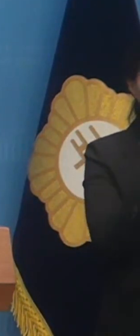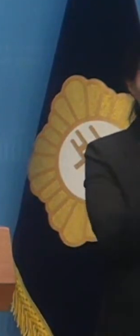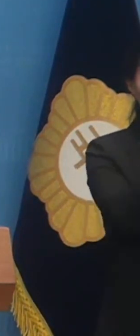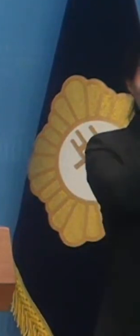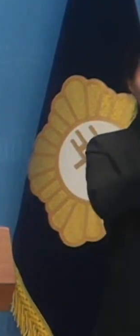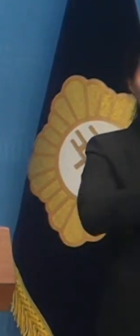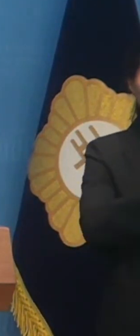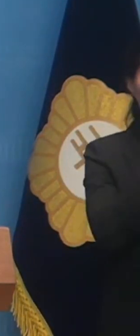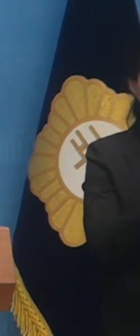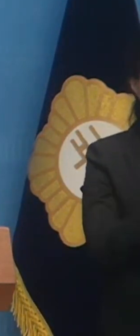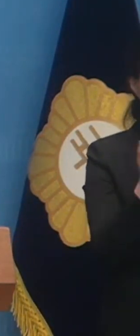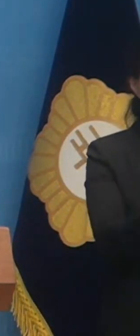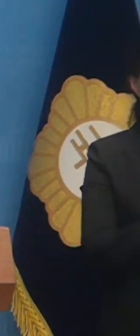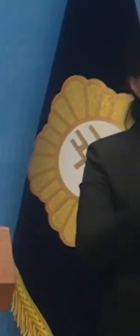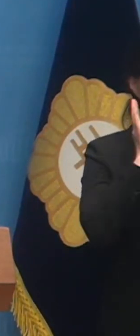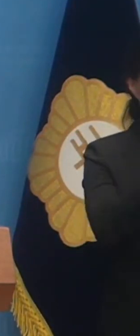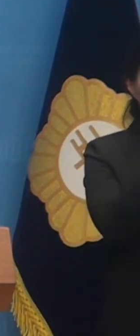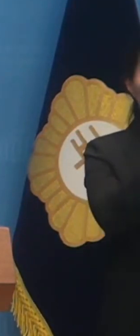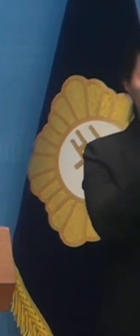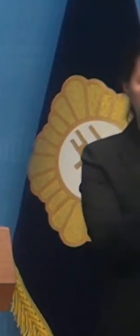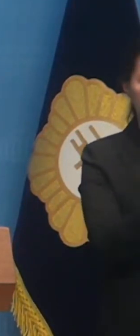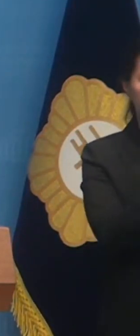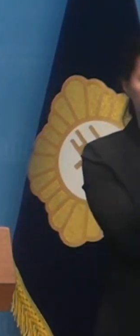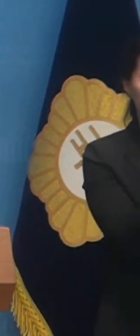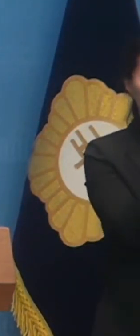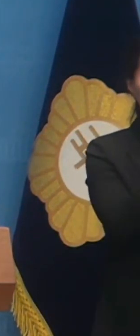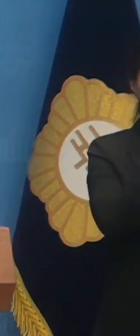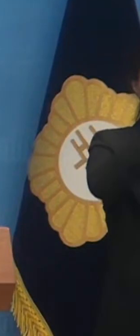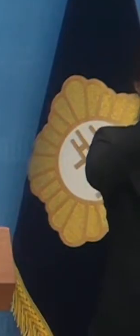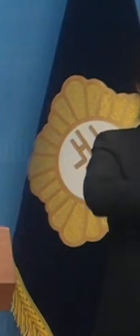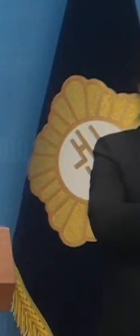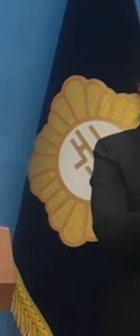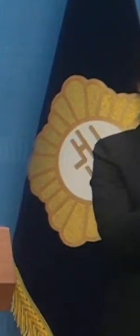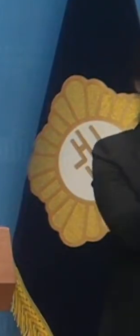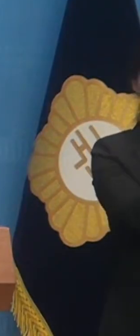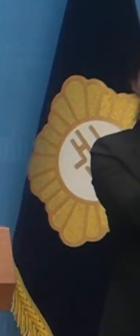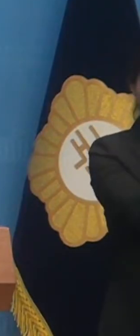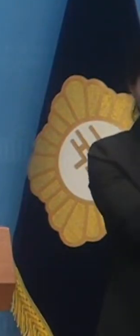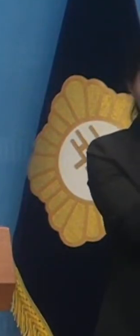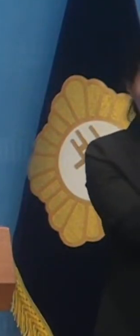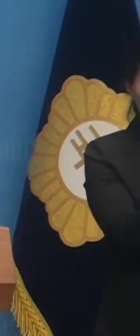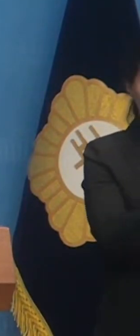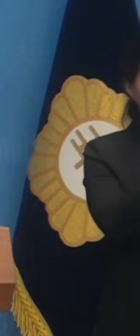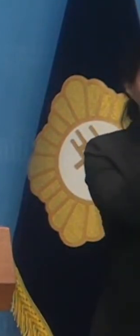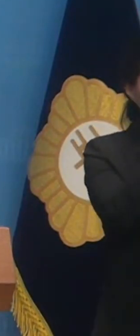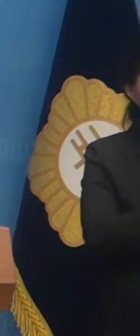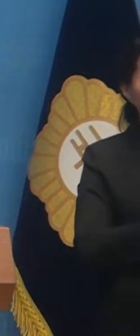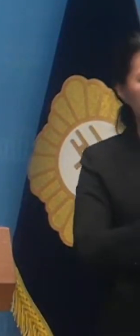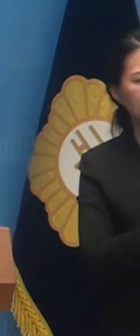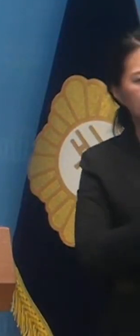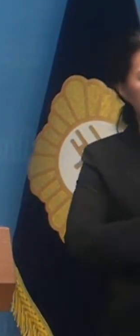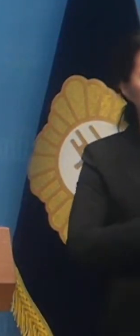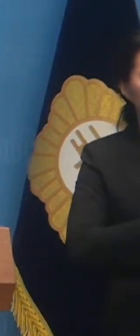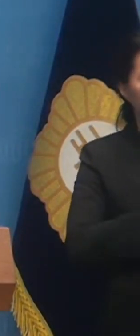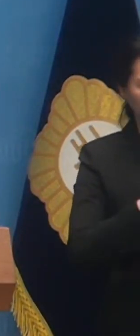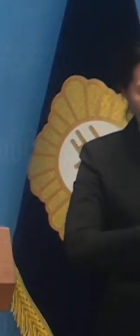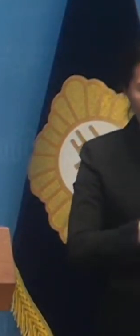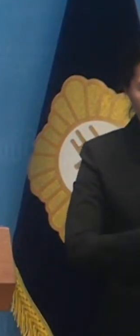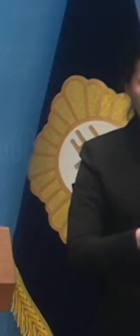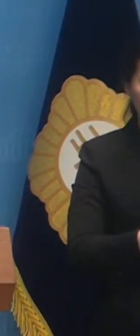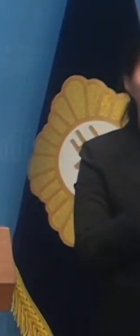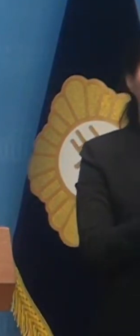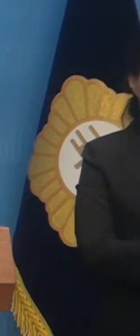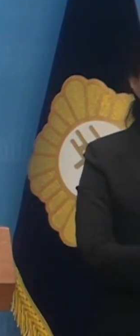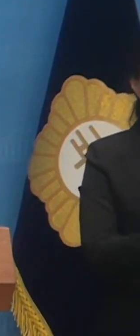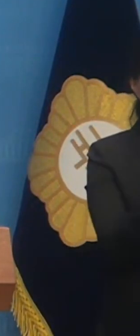논평하겠습니다. 대통령실 오광수 민정수석의 제사은닉 의혹이 점입 가능입니다. 화성시